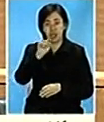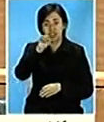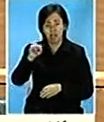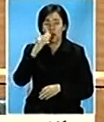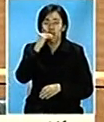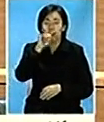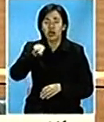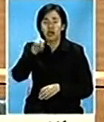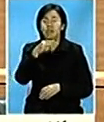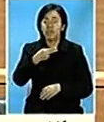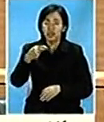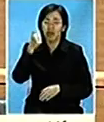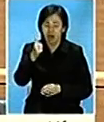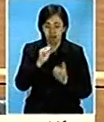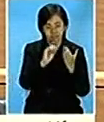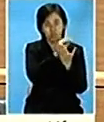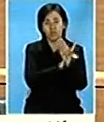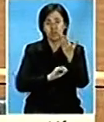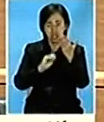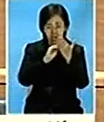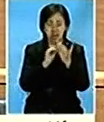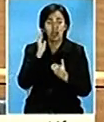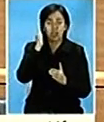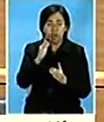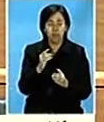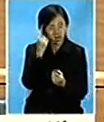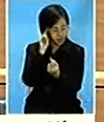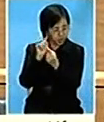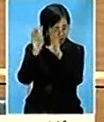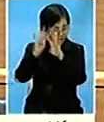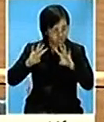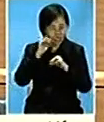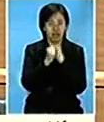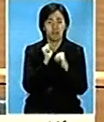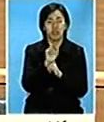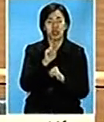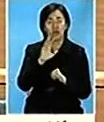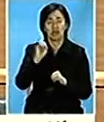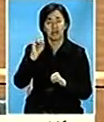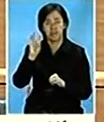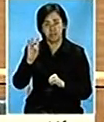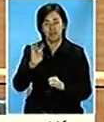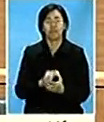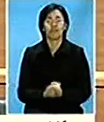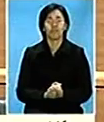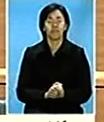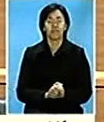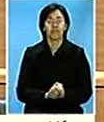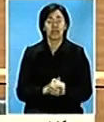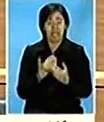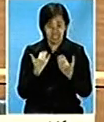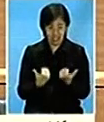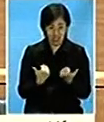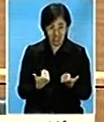ได้เพื่อจะเตรียมความพร้อมเข้าสู่ประชาคมอาเซียนในปี2558นะครับซึ่งมาถึงบัด